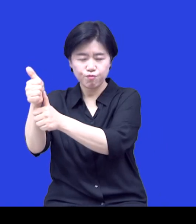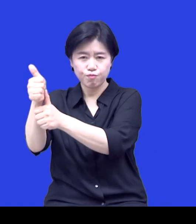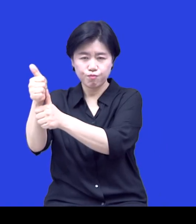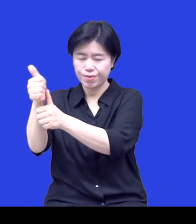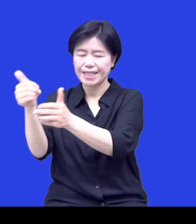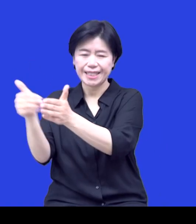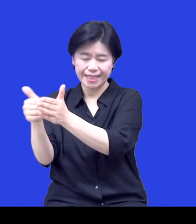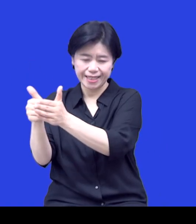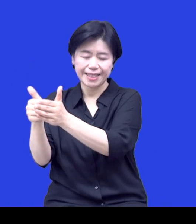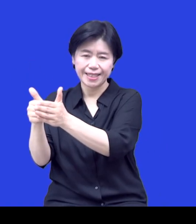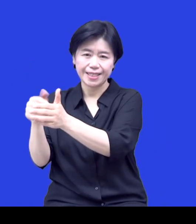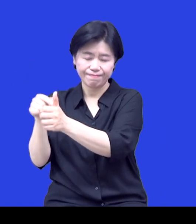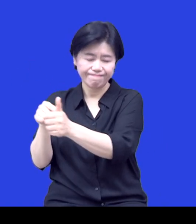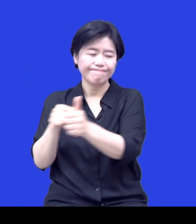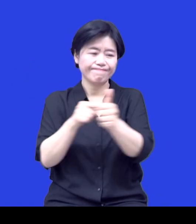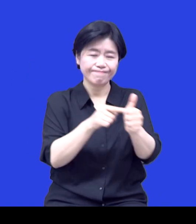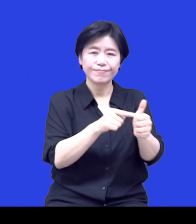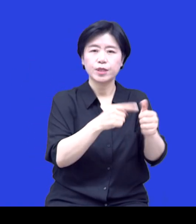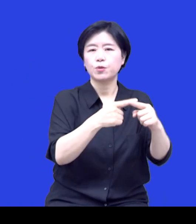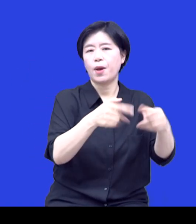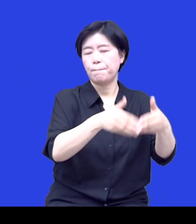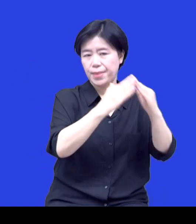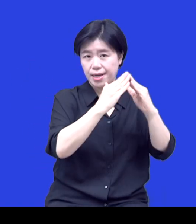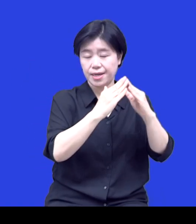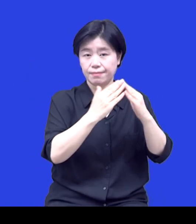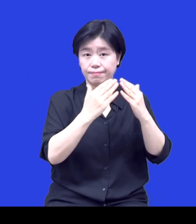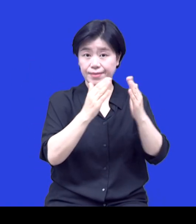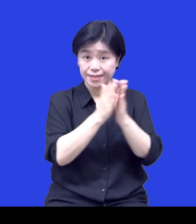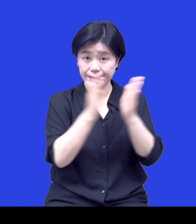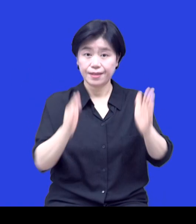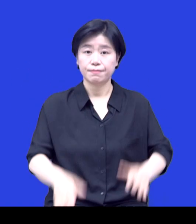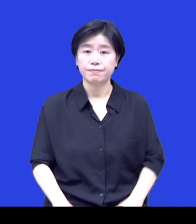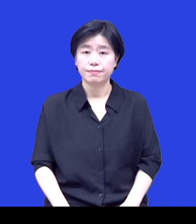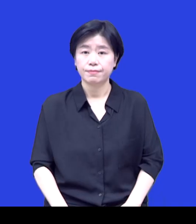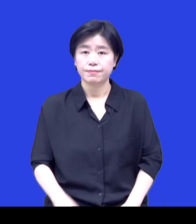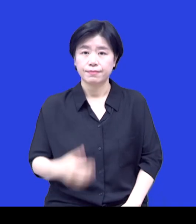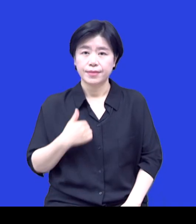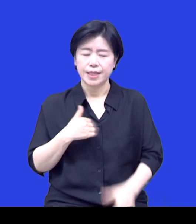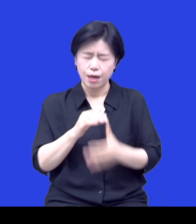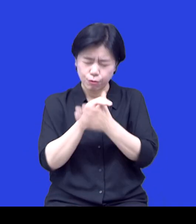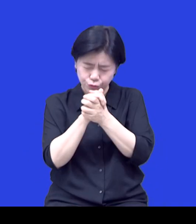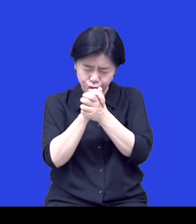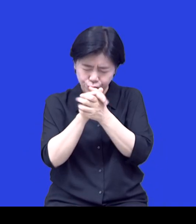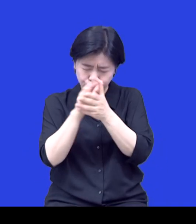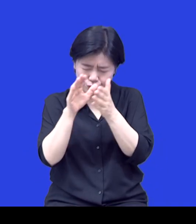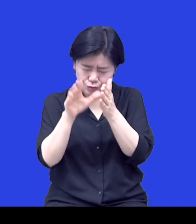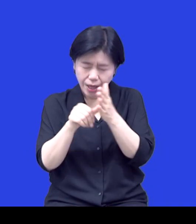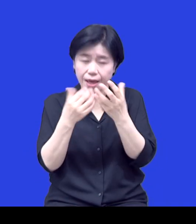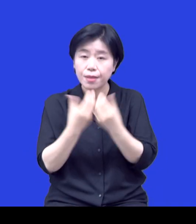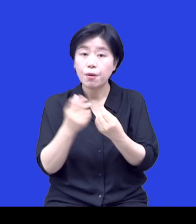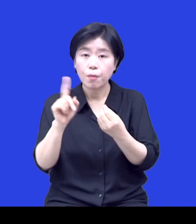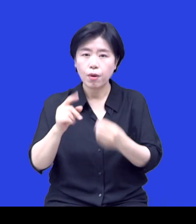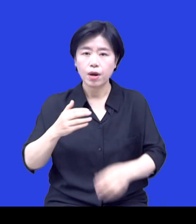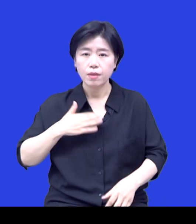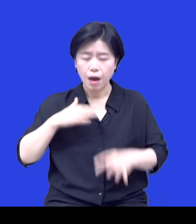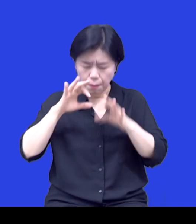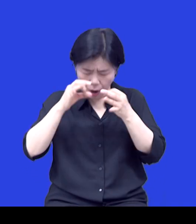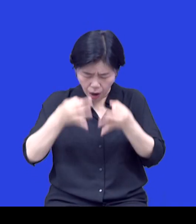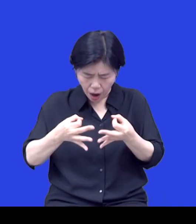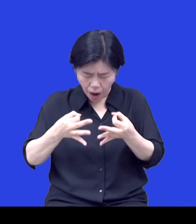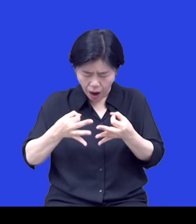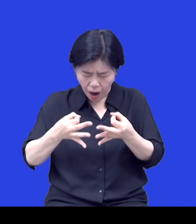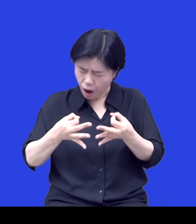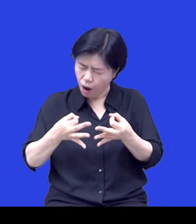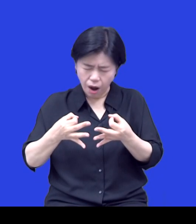자신을 돌아보게 하는 예. 그래서 맨날 엎드려서 하는 기도는 주님 저를 불쌍히 여겨 주십시오. 예. 저는 아무것도 아닌 겸손이